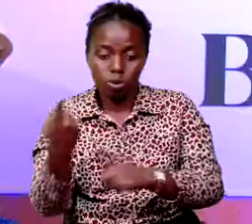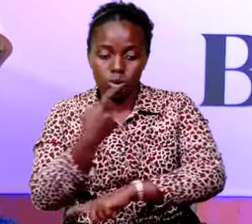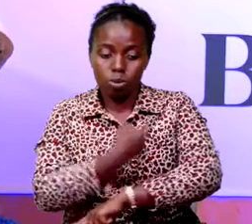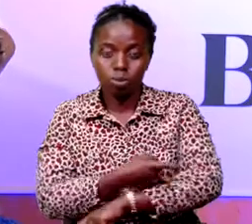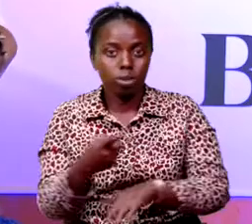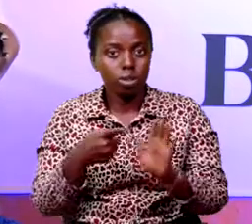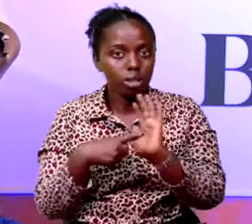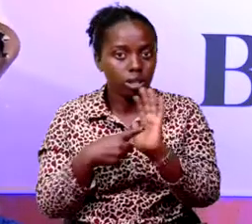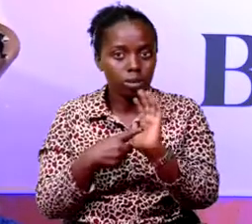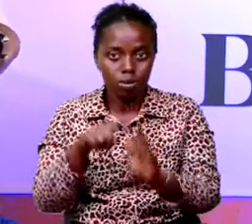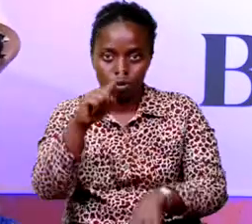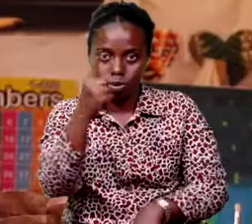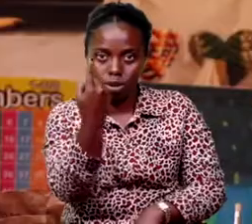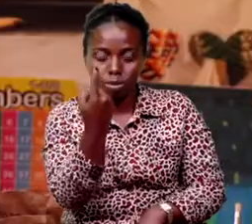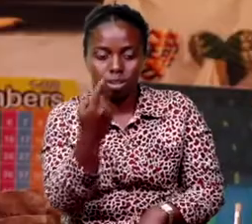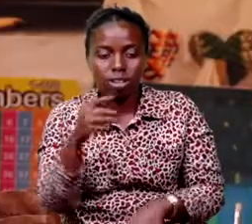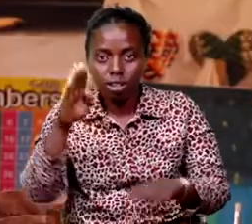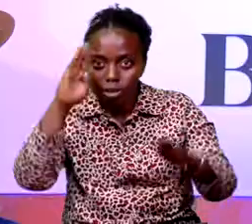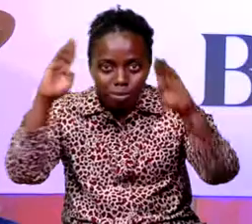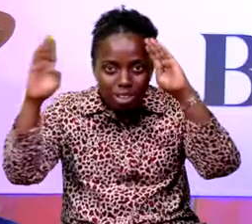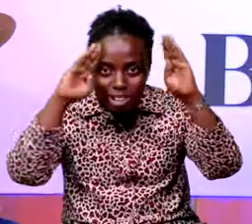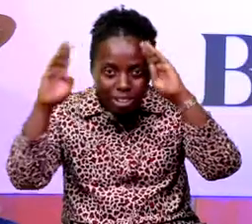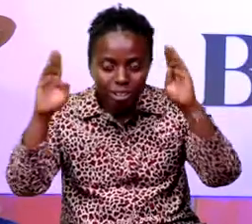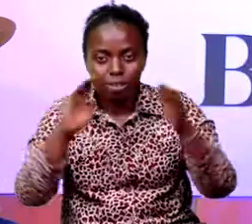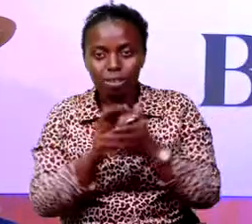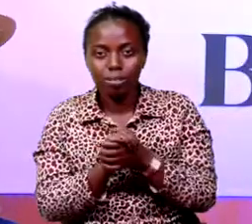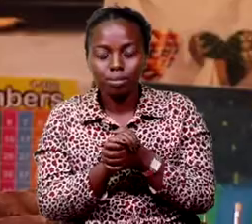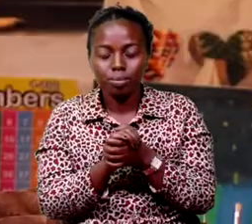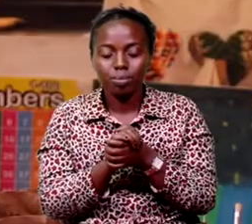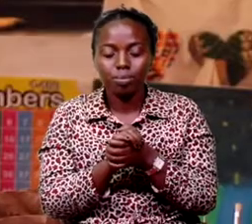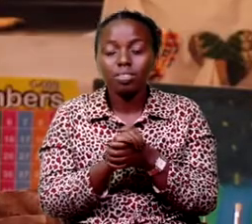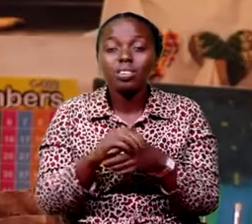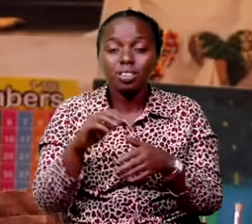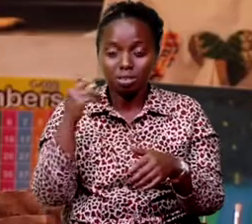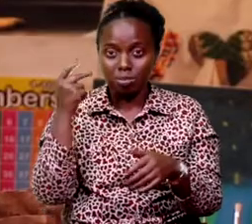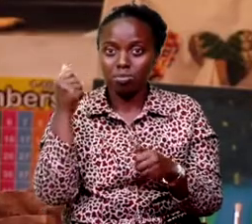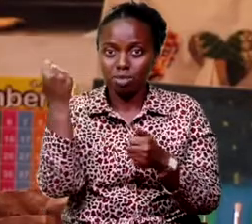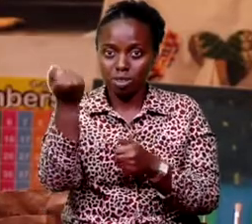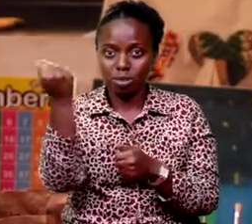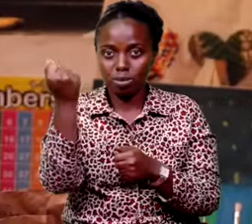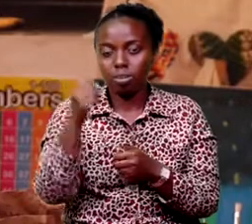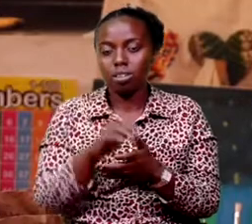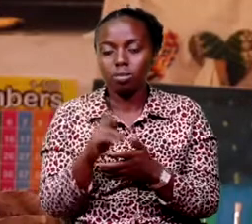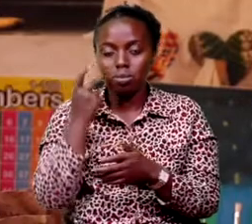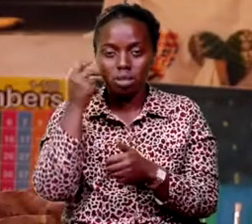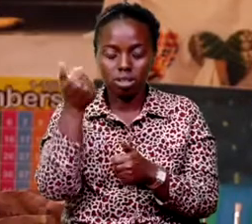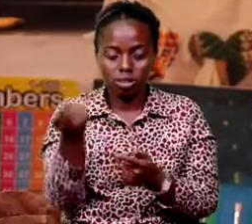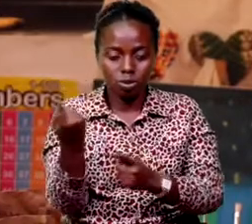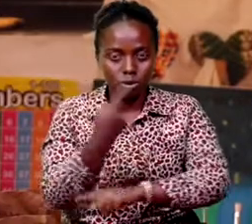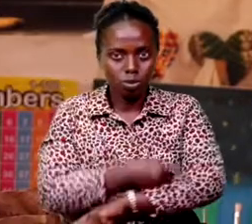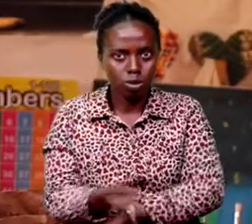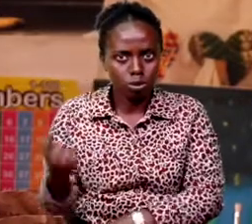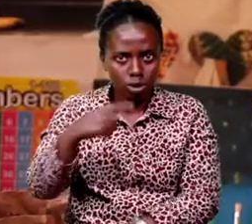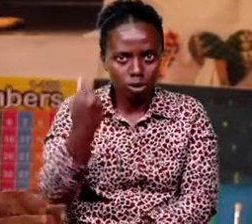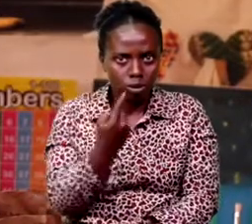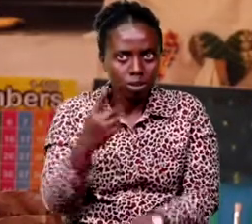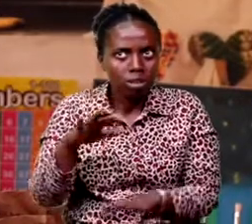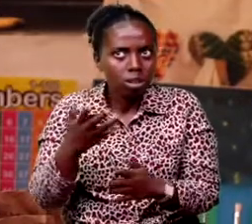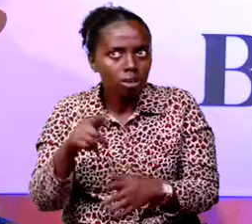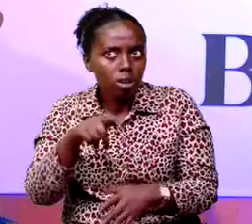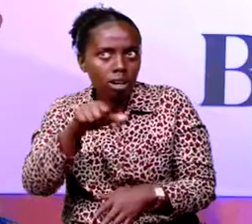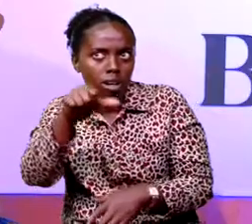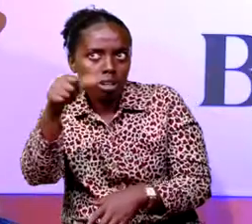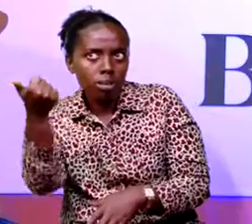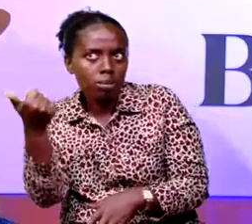reka mbereke uwa mbere. Muraho. Muraho Pacifique. Turaho, turakomeye. Uyu munsi rero ngaho mbwira, waje uri wenyine cyangwa hari abantu